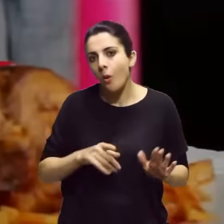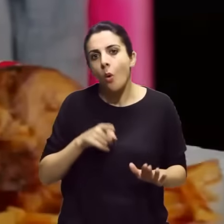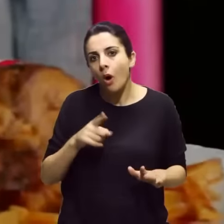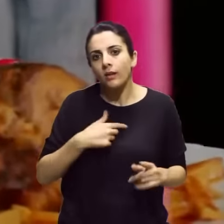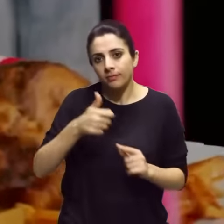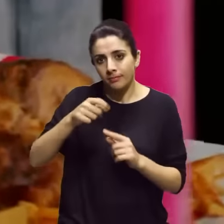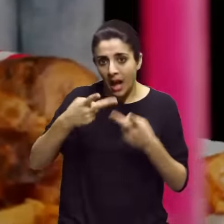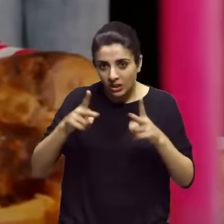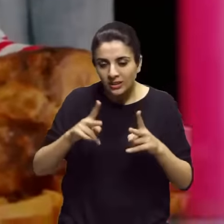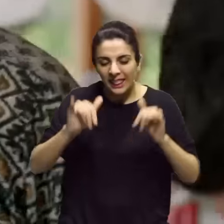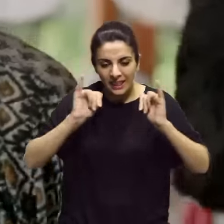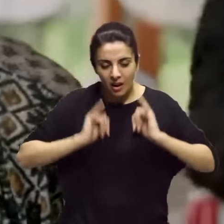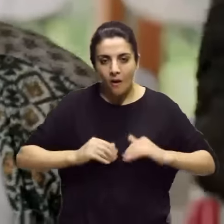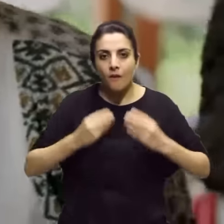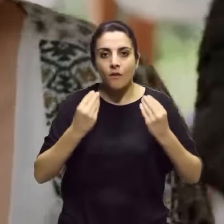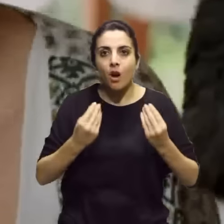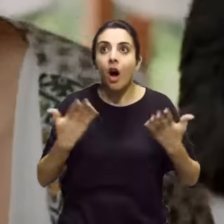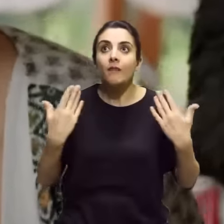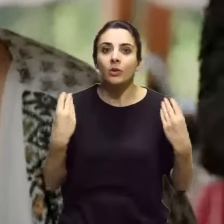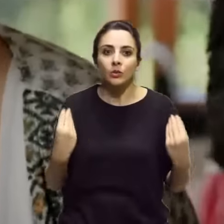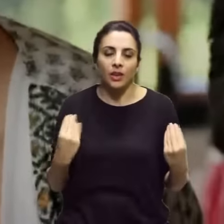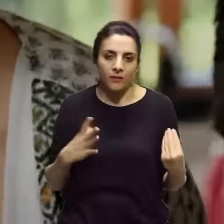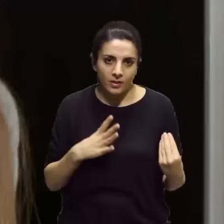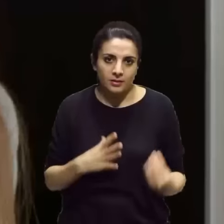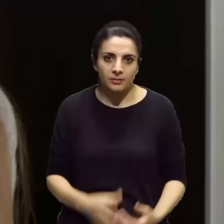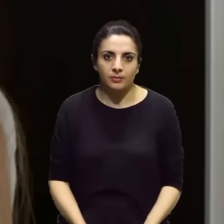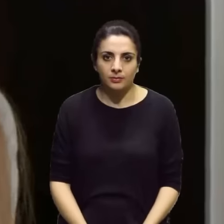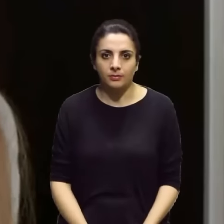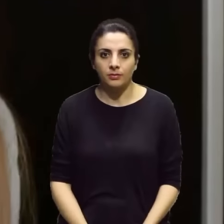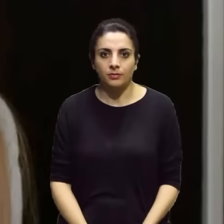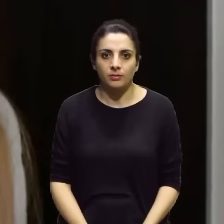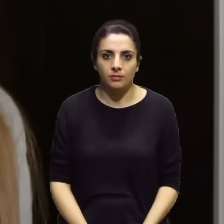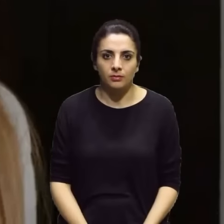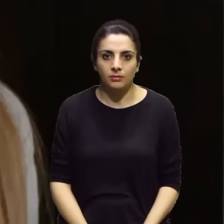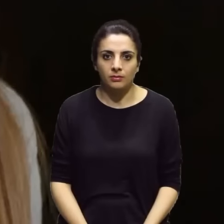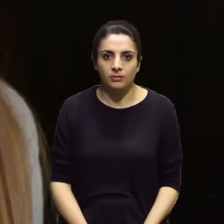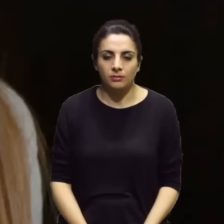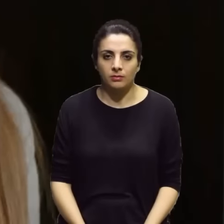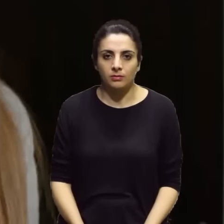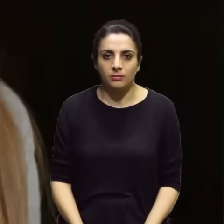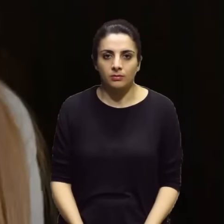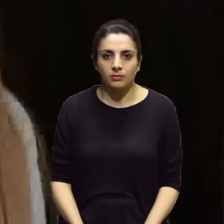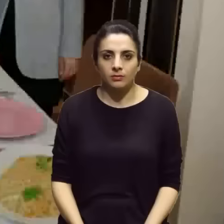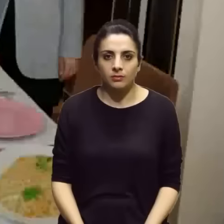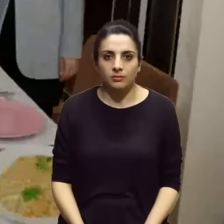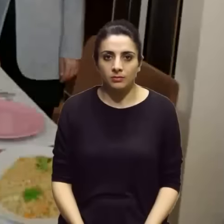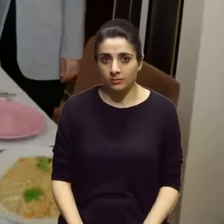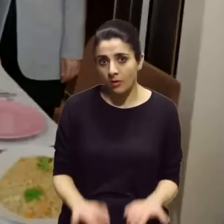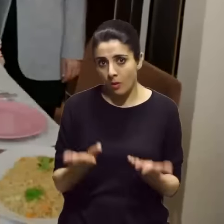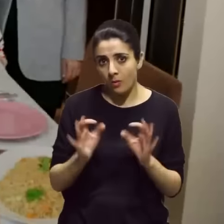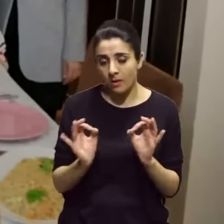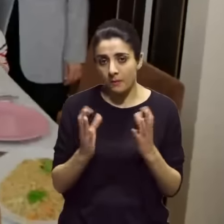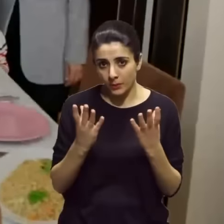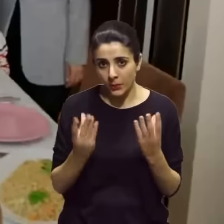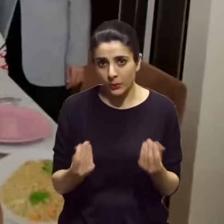Onları da yakalım, insana dinlendirir. Ambiyans. Ayşem takdir mi ediyor, yeriyor mu belli değil. Yüzünü eğip işte büzerek bu.